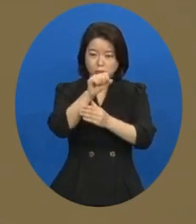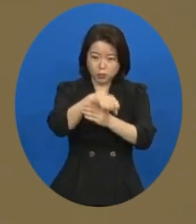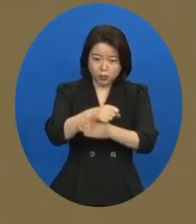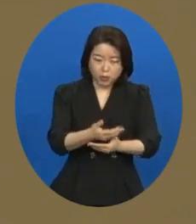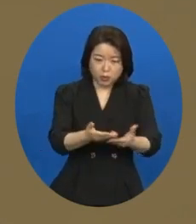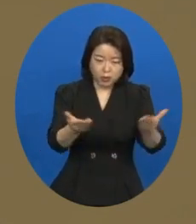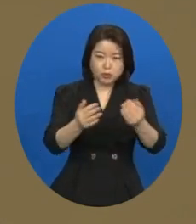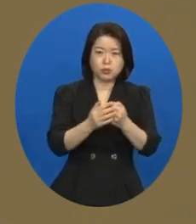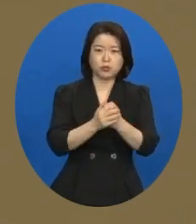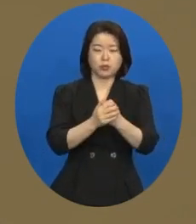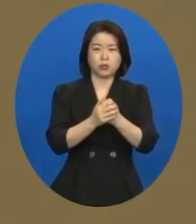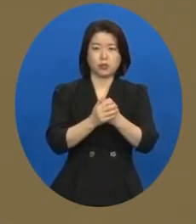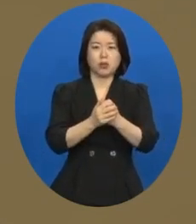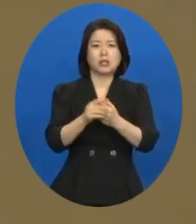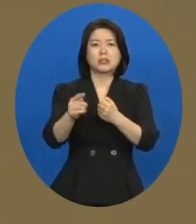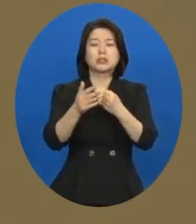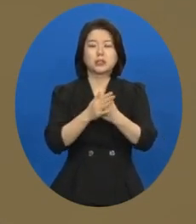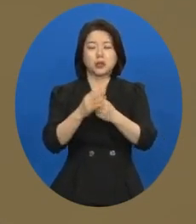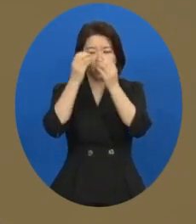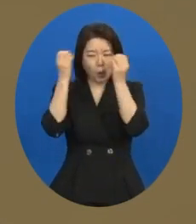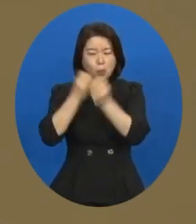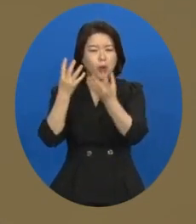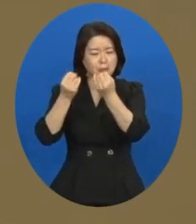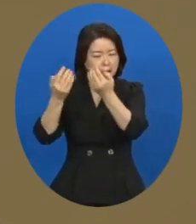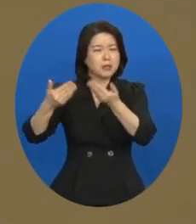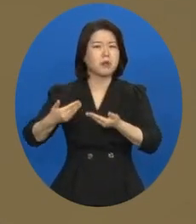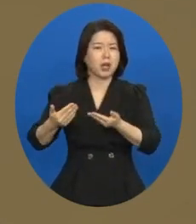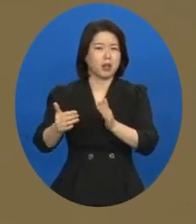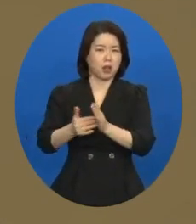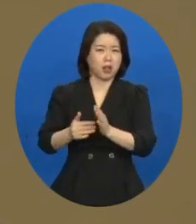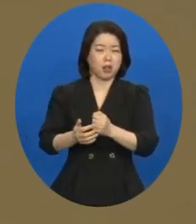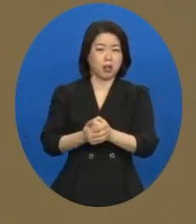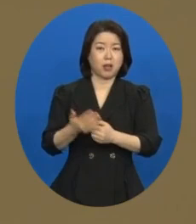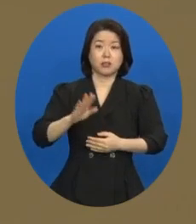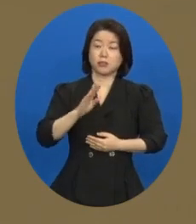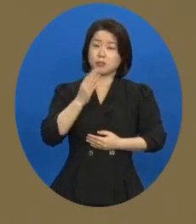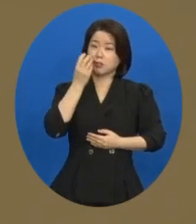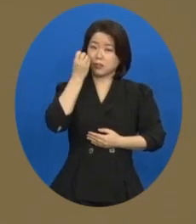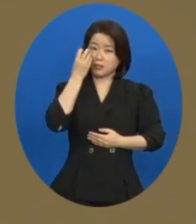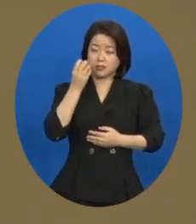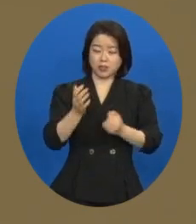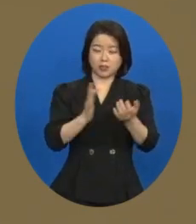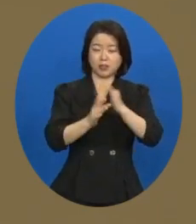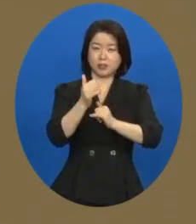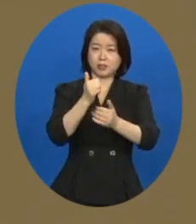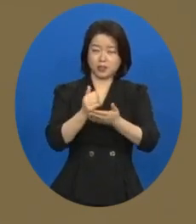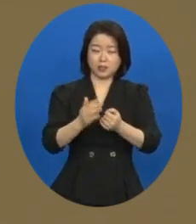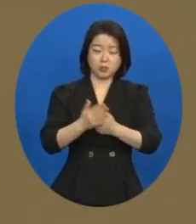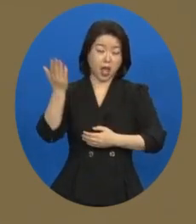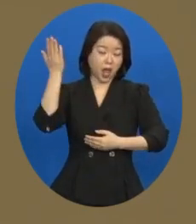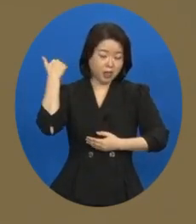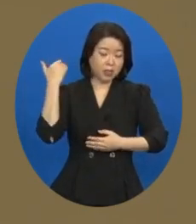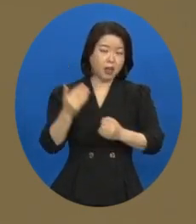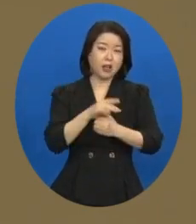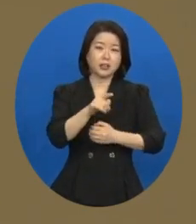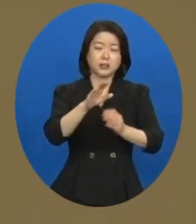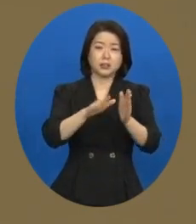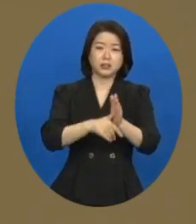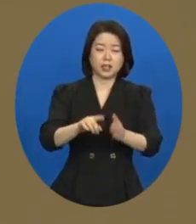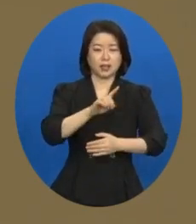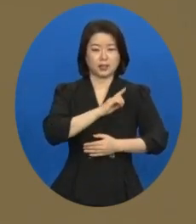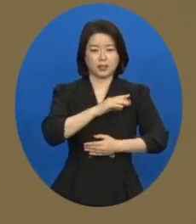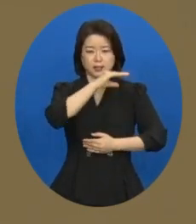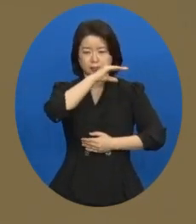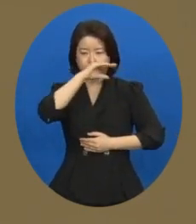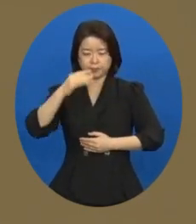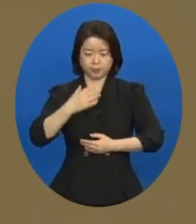때문에 오해를 많이 받으셨어요. 그런데 참 이상하게도 예수님께서 그때 당시에 가장